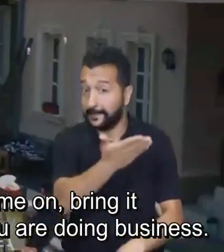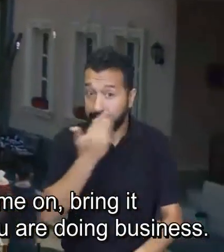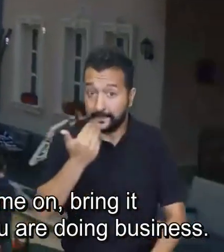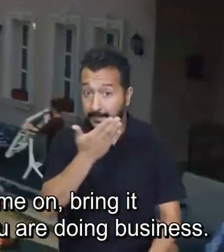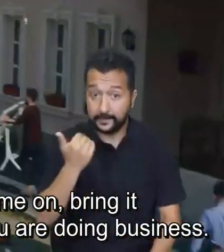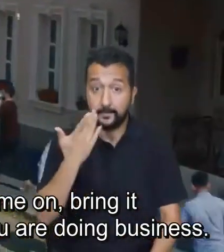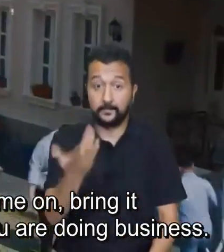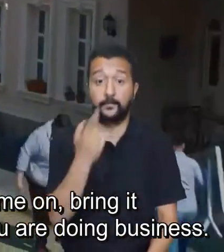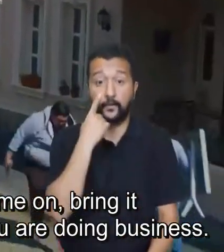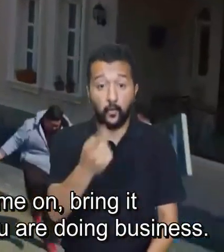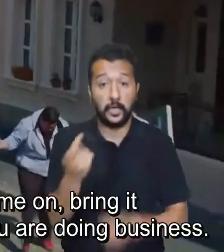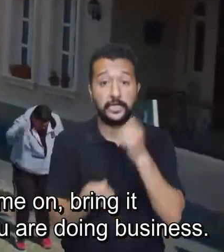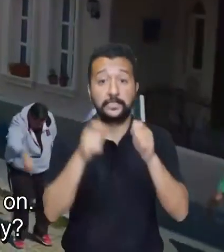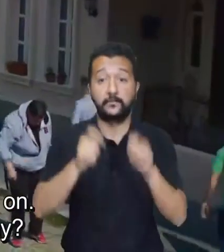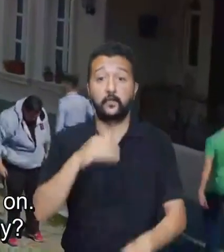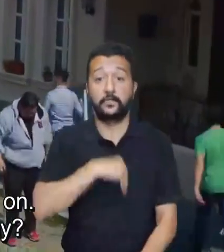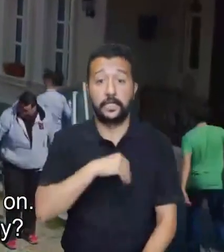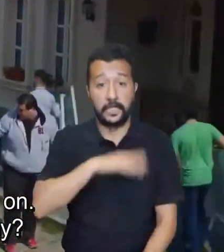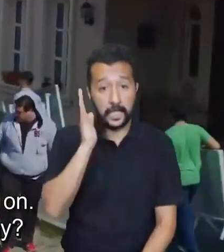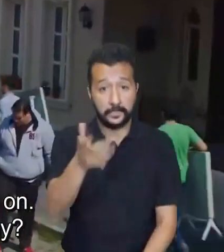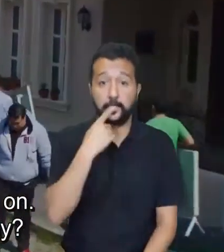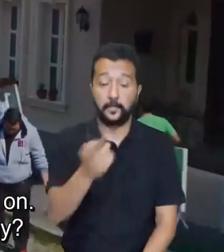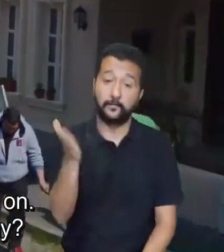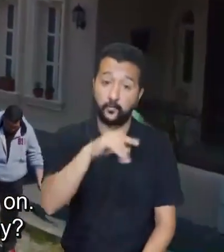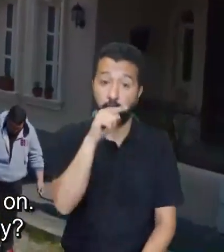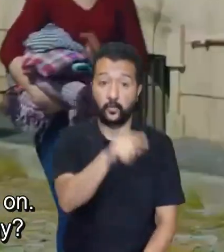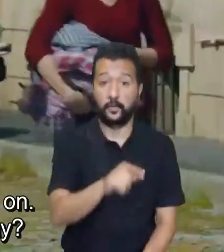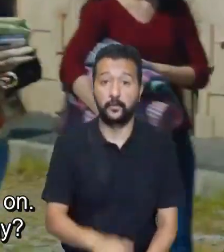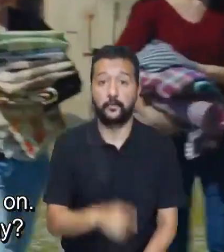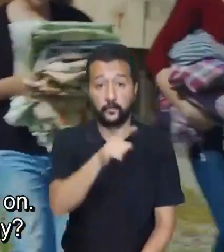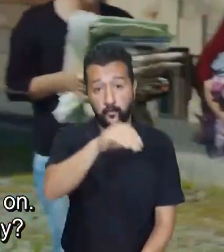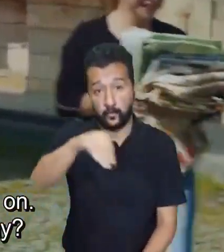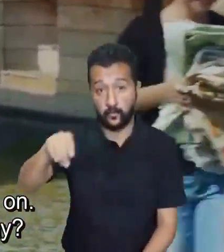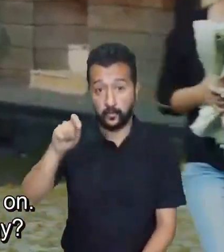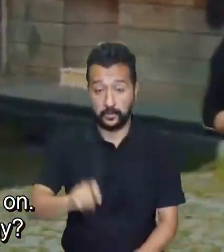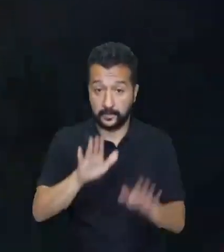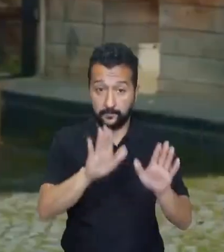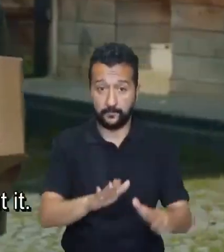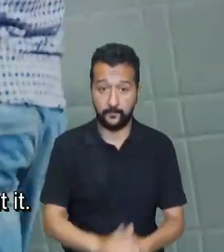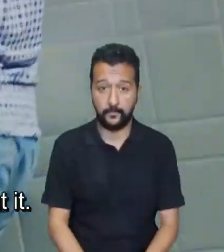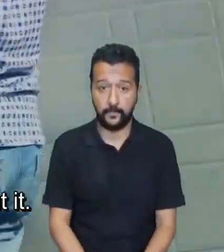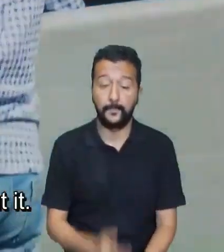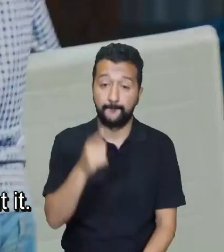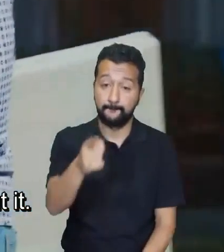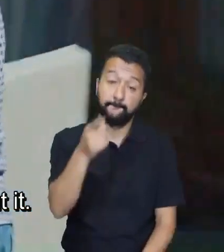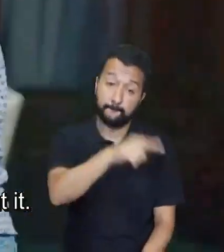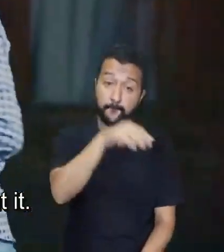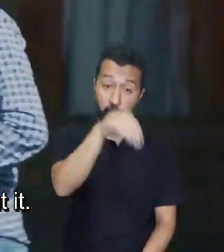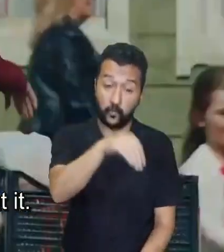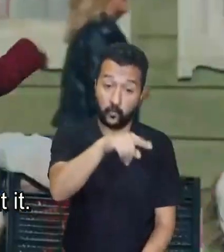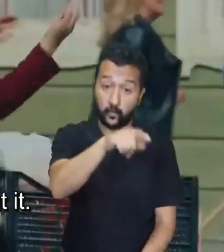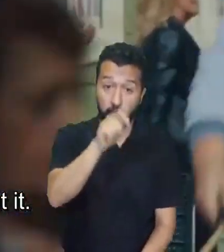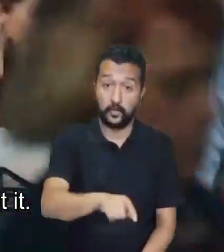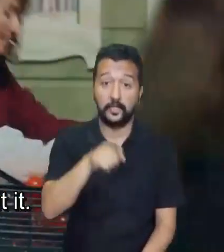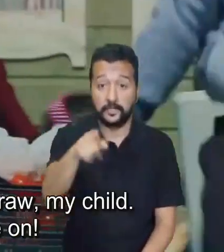getirin artık getirin. Ay gören de iş yapıyorsunuz sanır. Hadi be hadi şöyle. Şöyle dizin. Sokağa tamam eşya taşıyorlar. Hadi anacığım koy sen onu